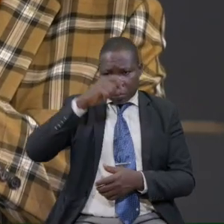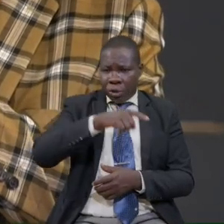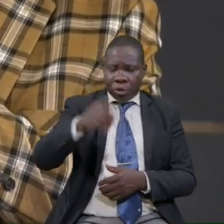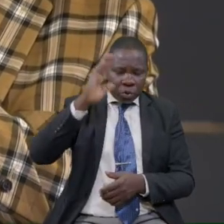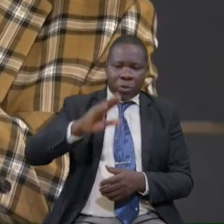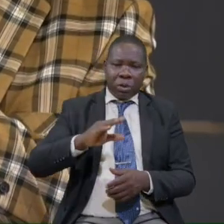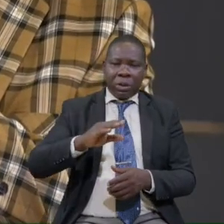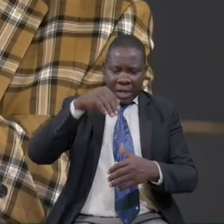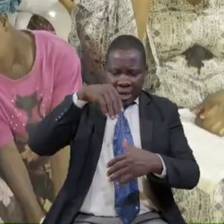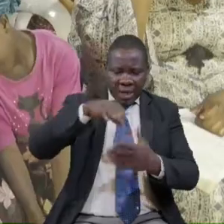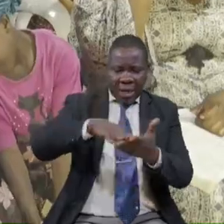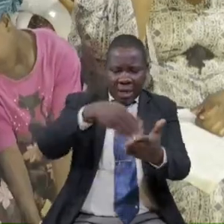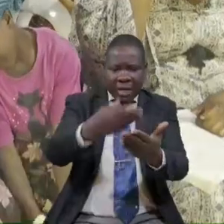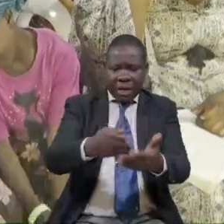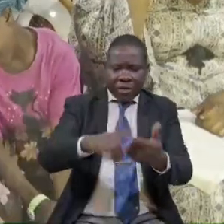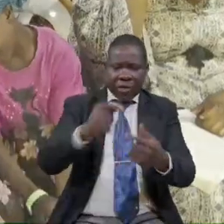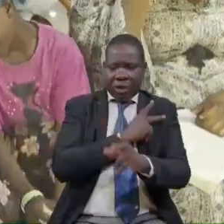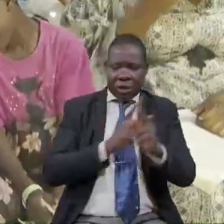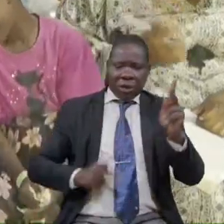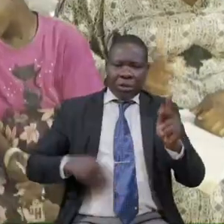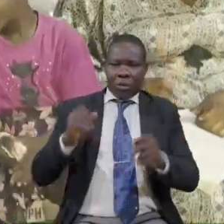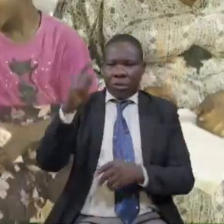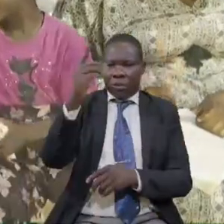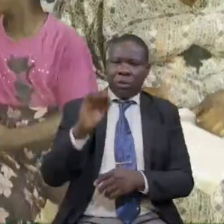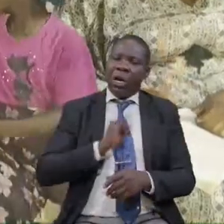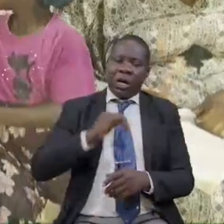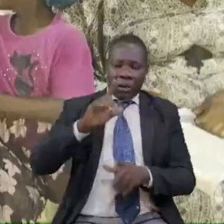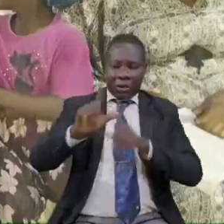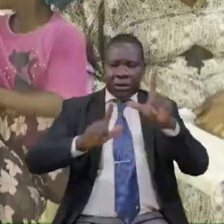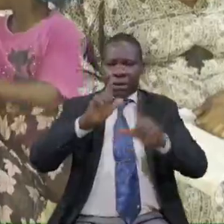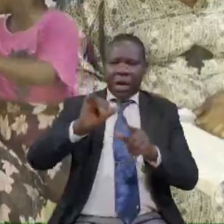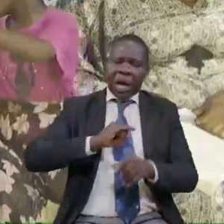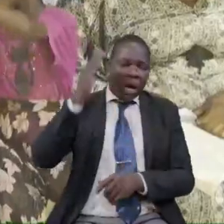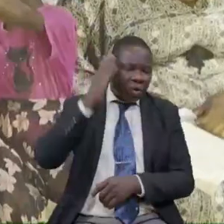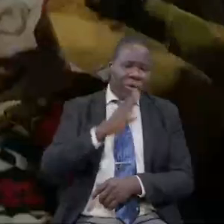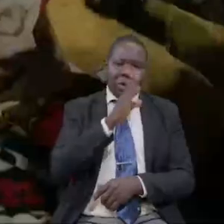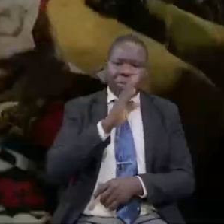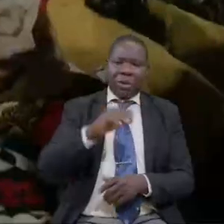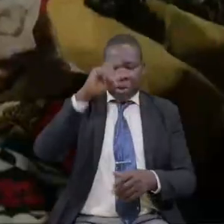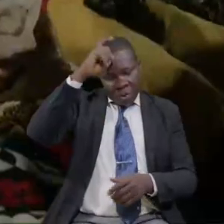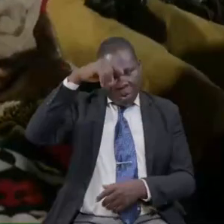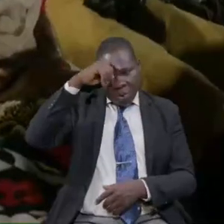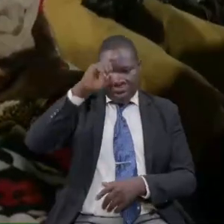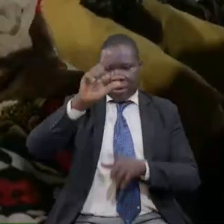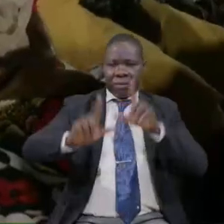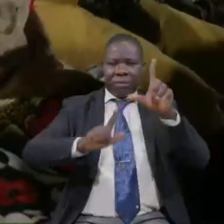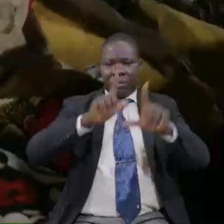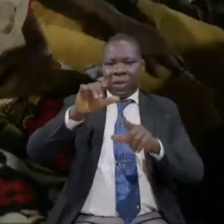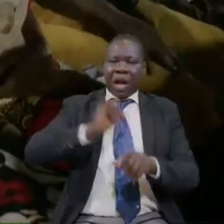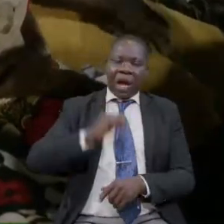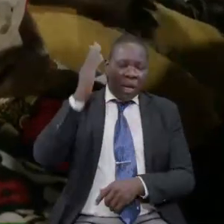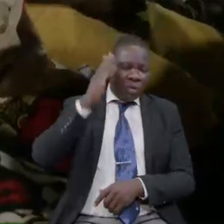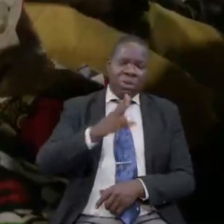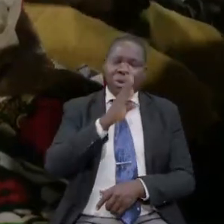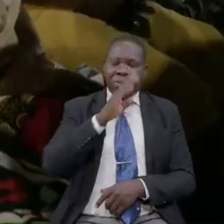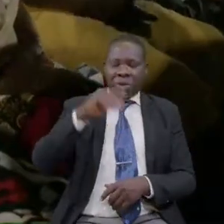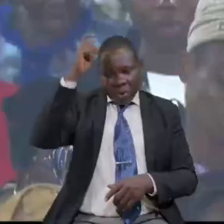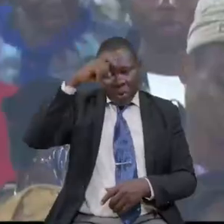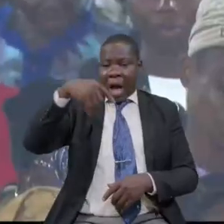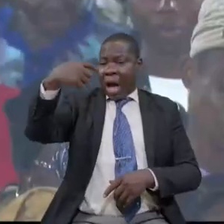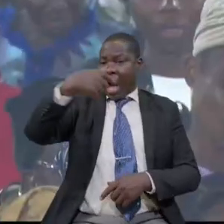soyez dans le royaume de Dieu. Je serai sage, je serai sage, moi je